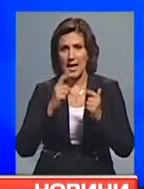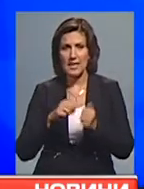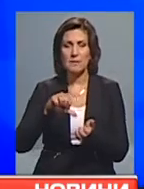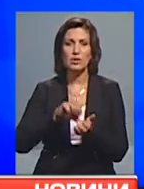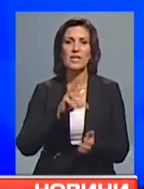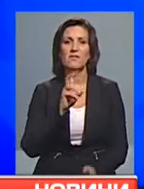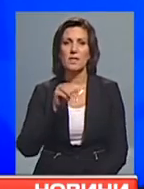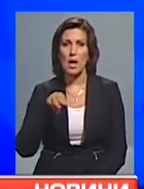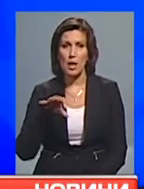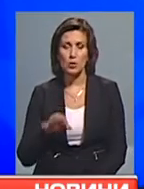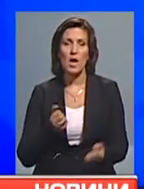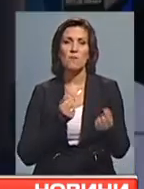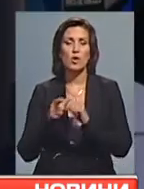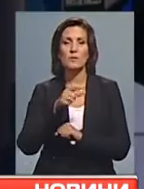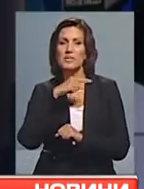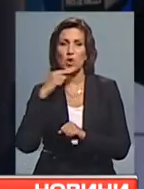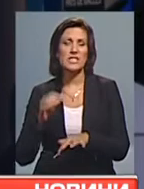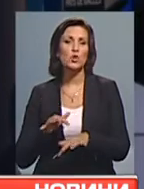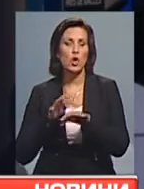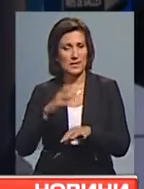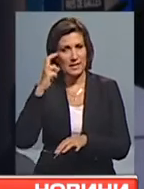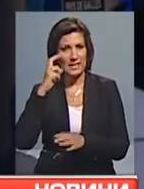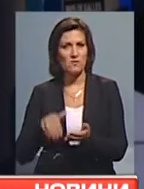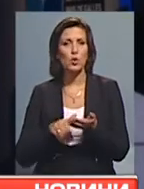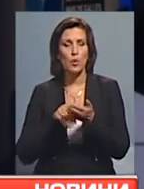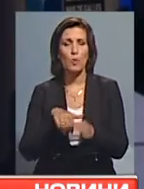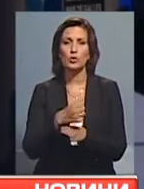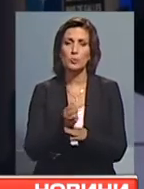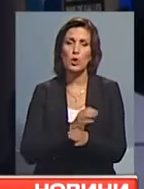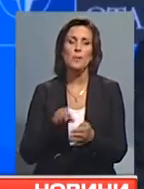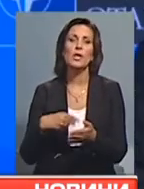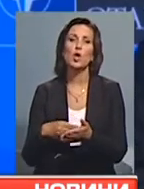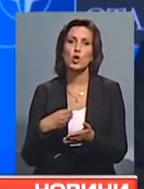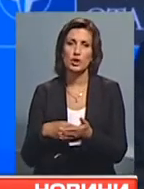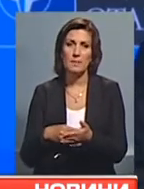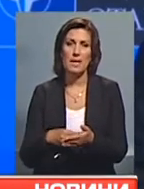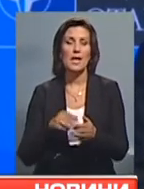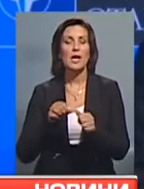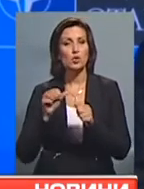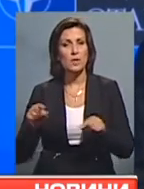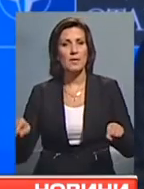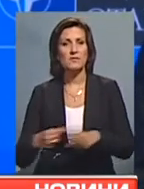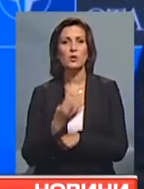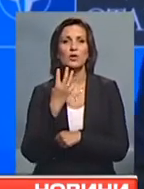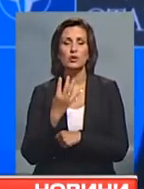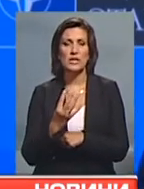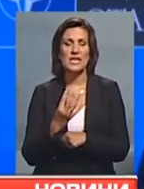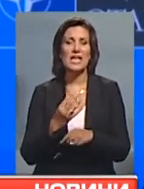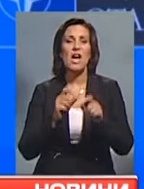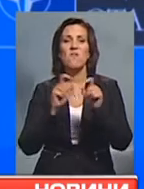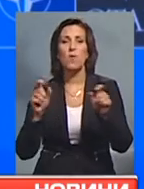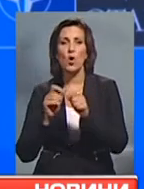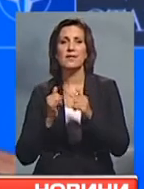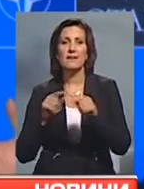членів НАТО у боротьбі з російською агресією Києву допоможуть зброєю та грошима зокрема створюють чотири Трастові фонди